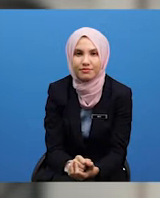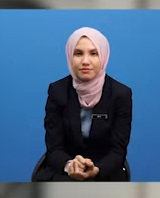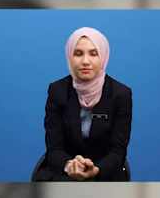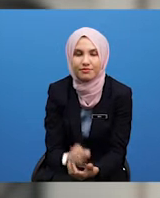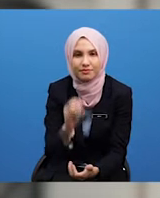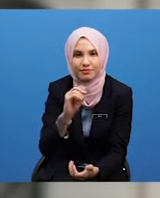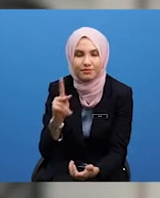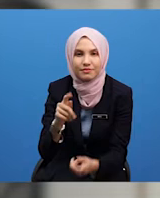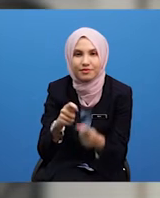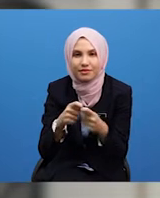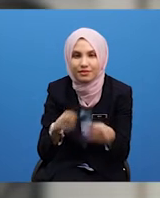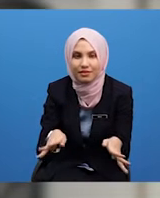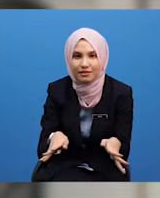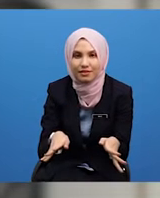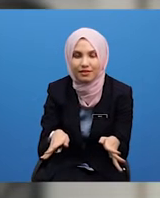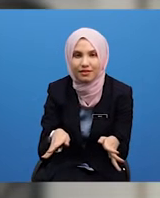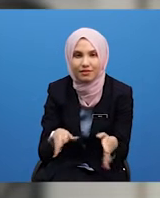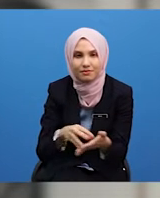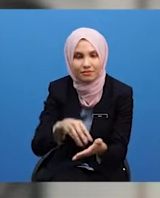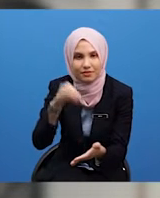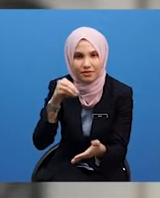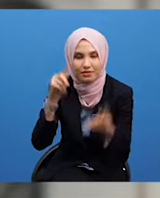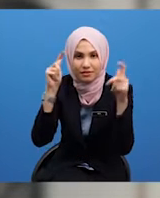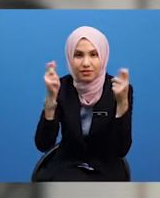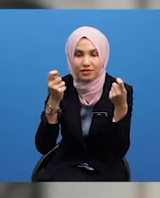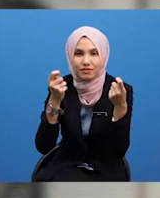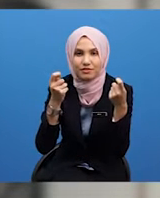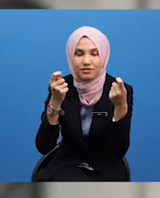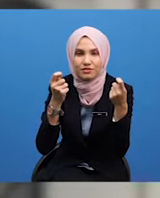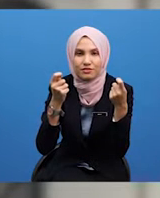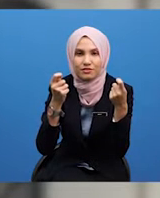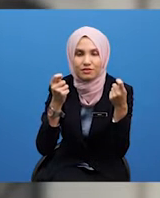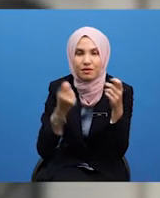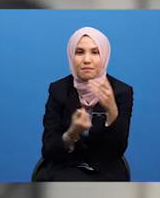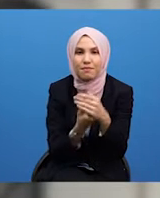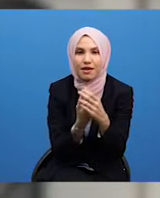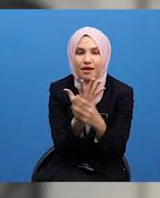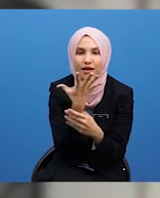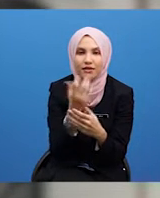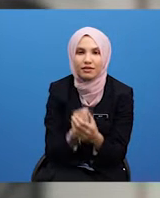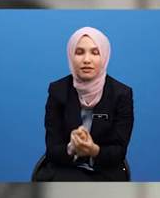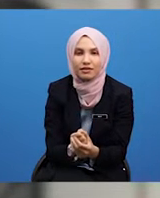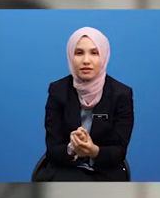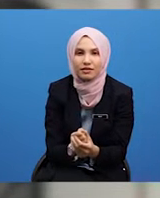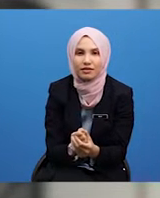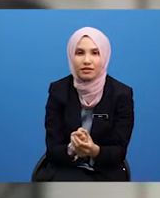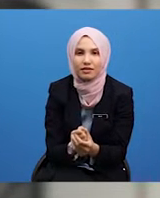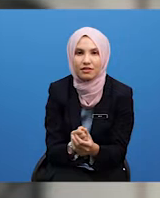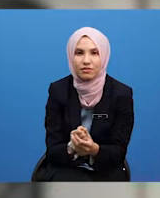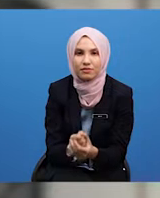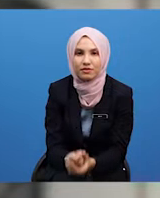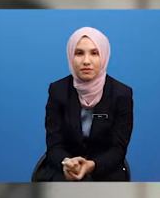Baiklah, kita telah selesai mempelajari tajuk berkaitan pembiakan tumbuhan. Sebelum kita mengakhiri pembelajaran